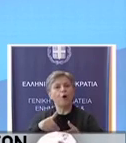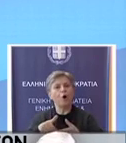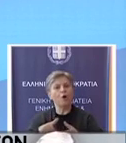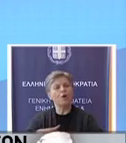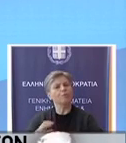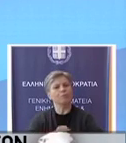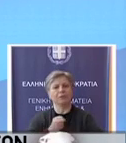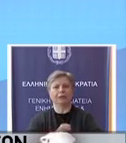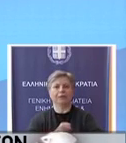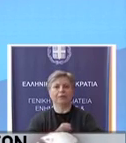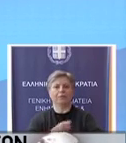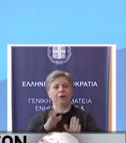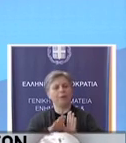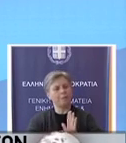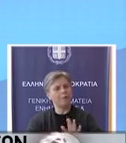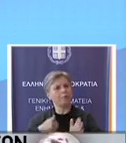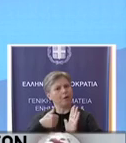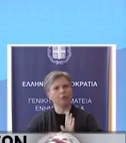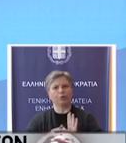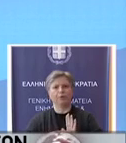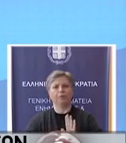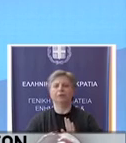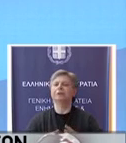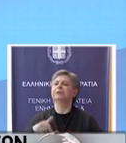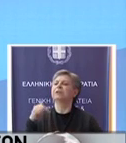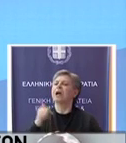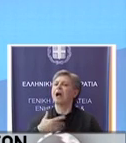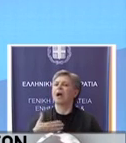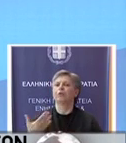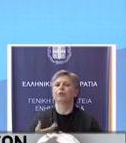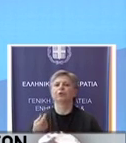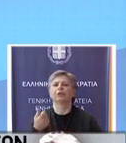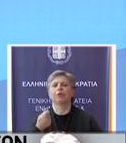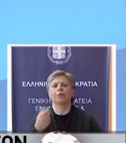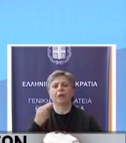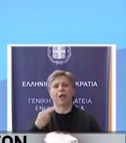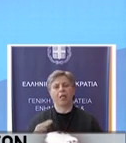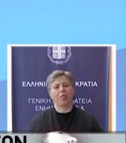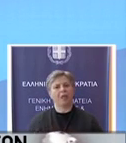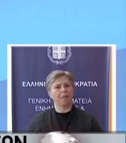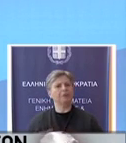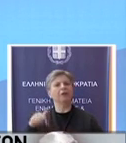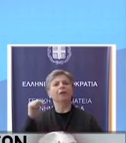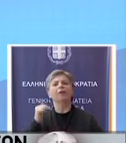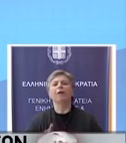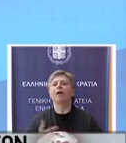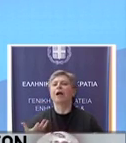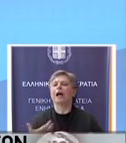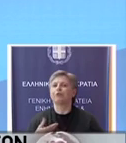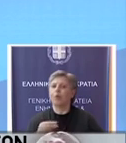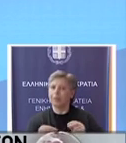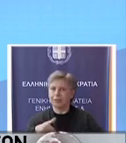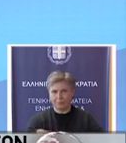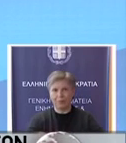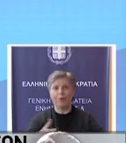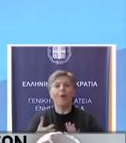Σε αυτό το θετικό περιβάλλον για την ελληνική οικονομία και την εξέλιξη του τρέχοντος προγράμματος, εντάσσεται μεταξύ άλλων και η επίσκεψη του Προέδρου Μπάρακ Ομπάμα στις